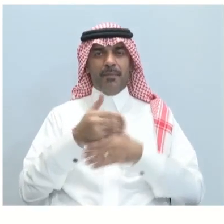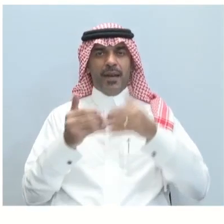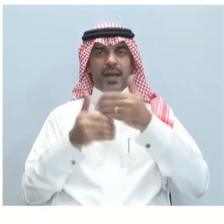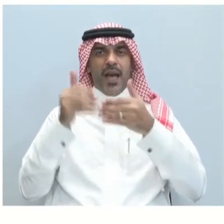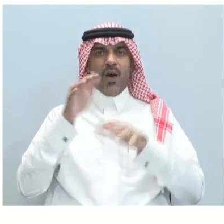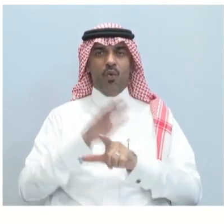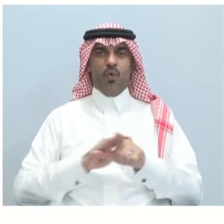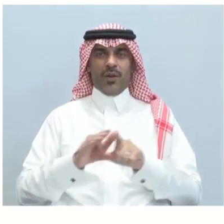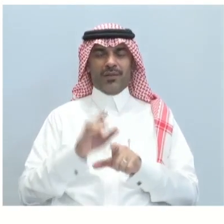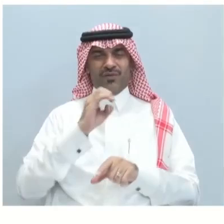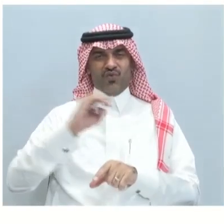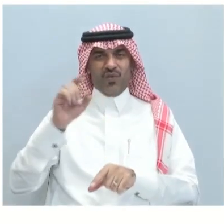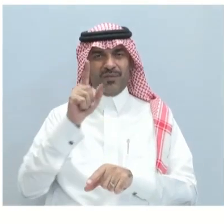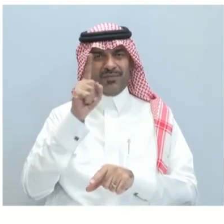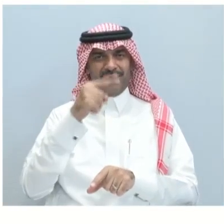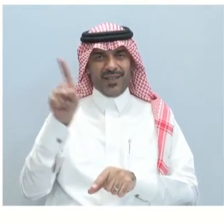اجابه صحيحه